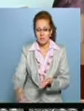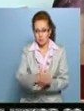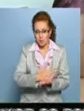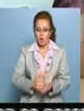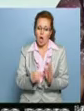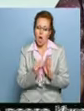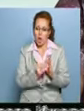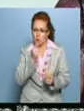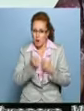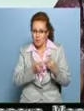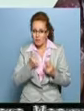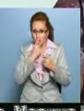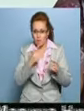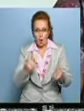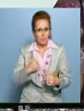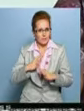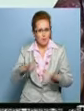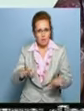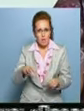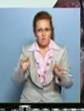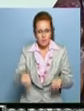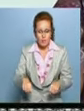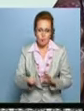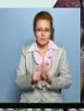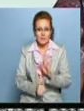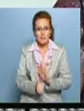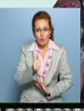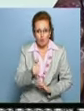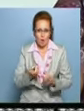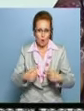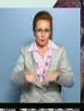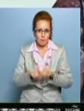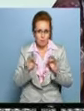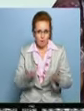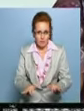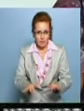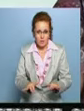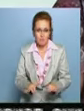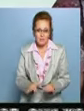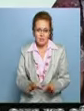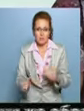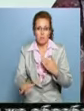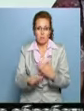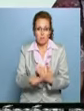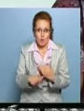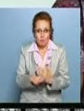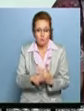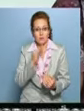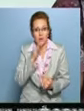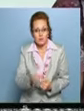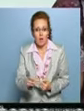обработку информации У нас не было возможности потому что изначально организаторы проведения вот посредственно сказали о